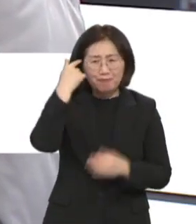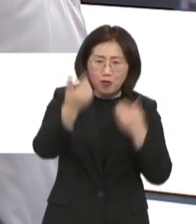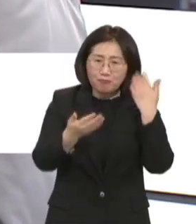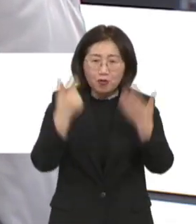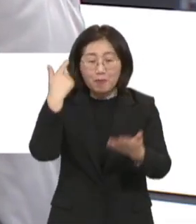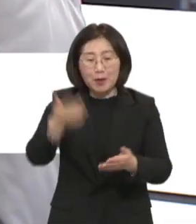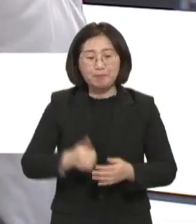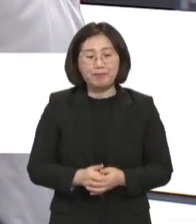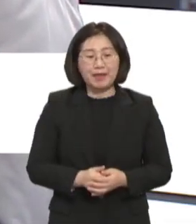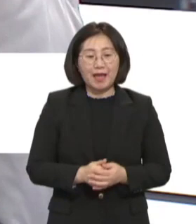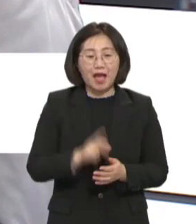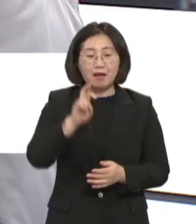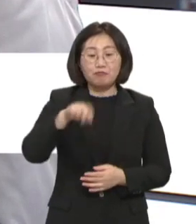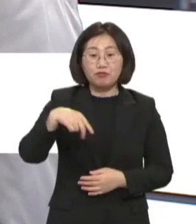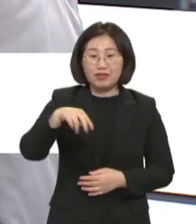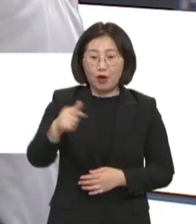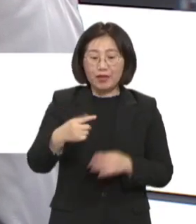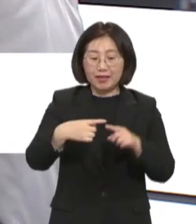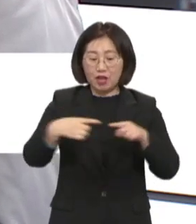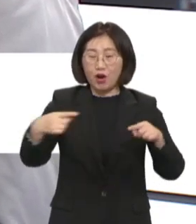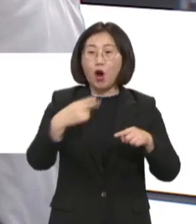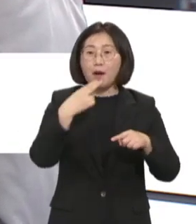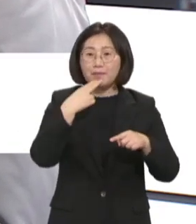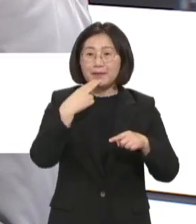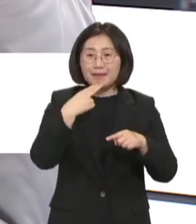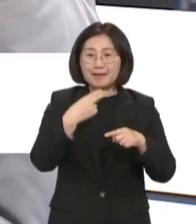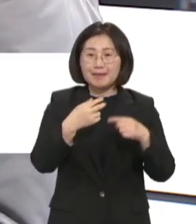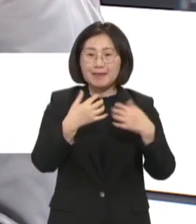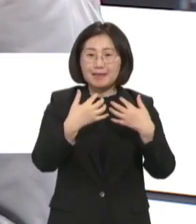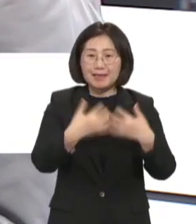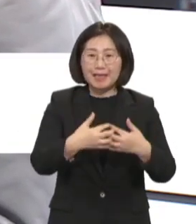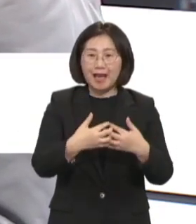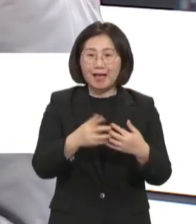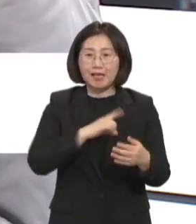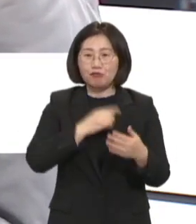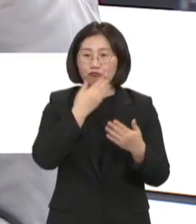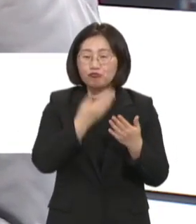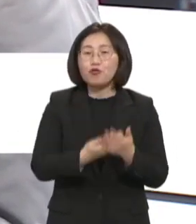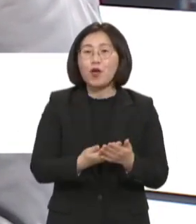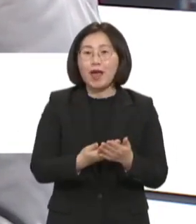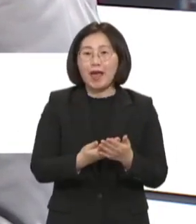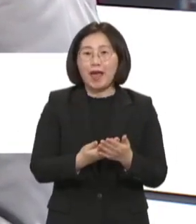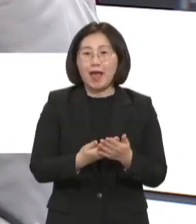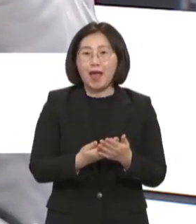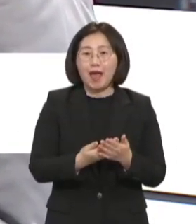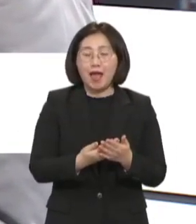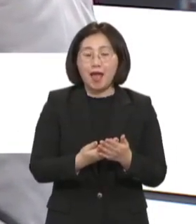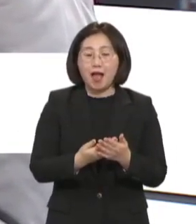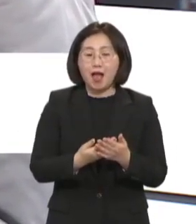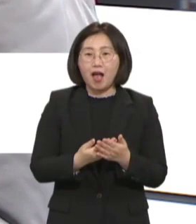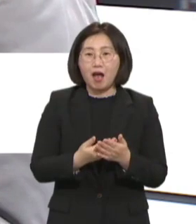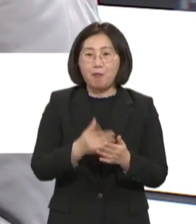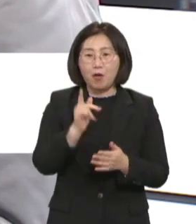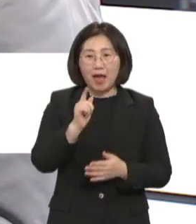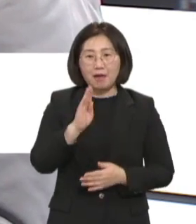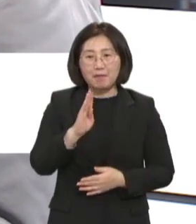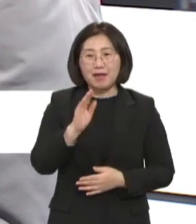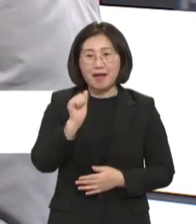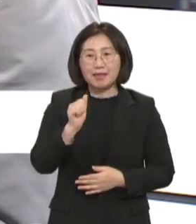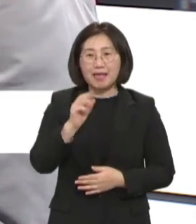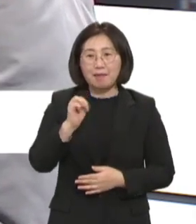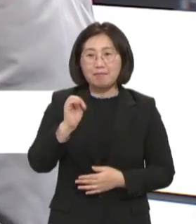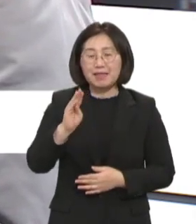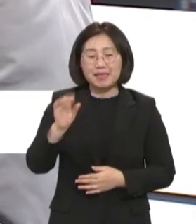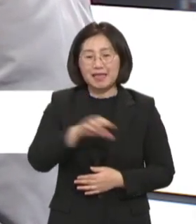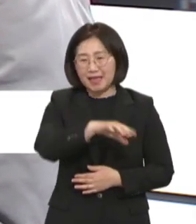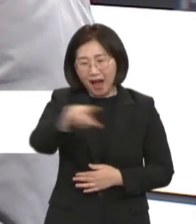설비가 제일 중요해. 무선 설비. 네. 무선 설비가 뭐 방송 통신도 있지만 무선 설비가 제일 중요하고 입사 기준에서 KBS, MBC 포함해서